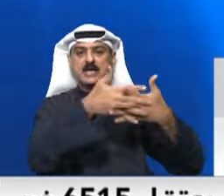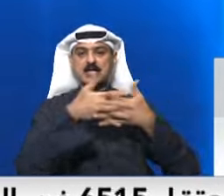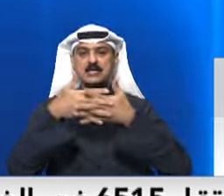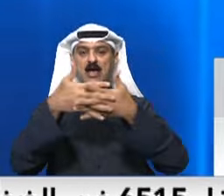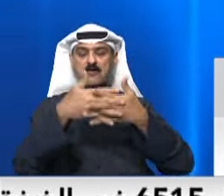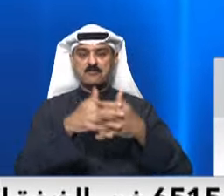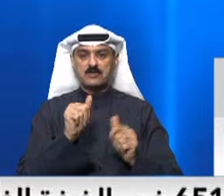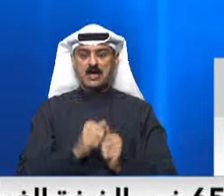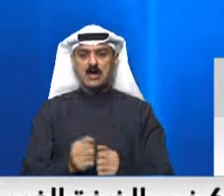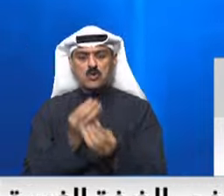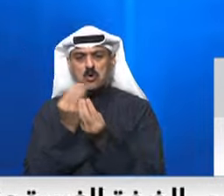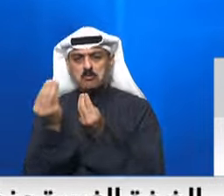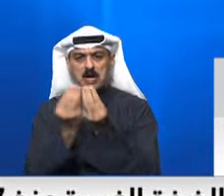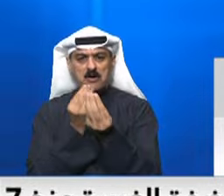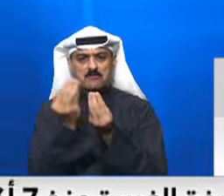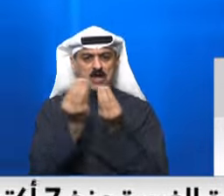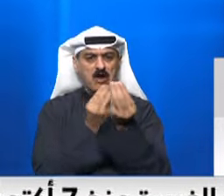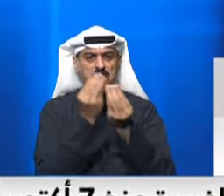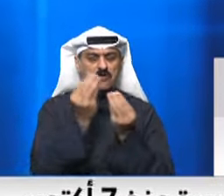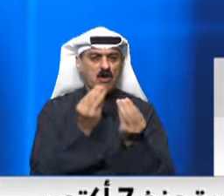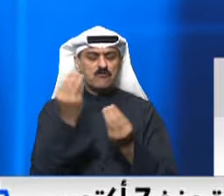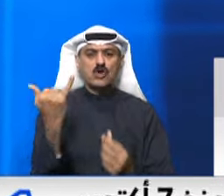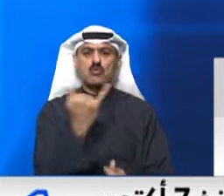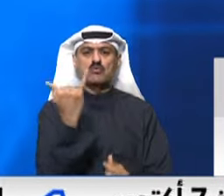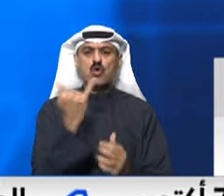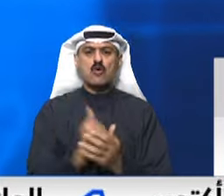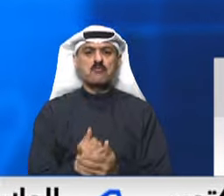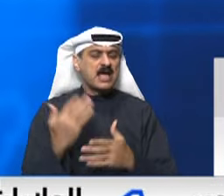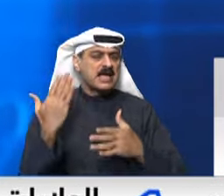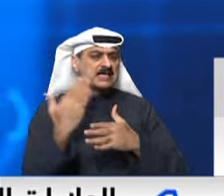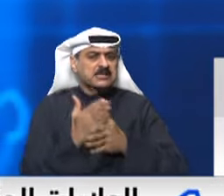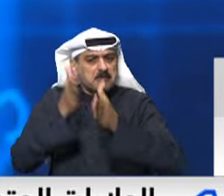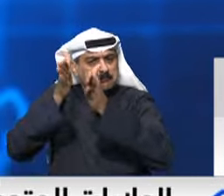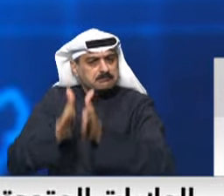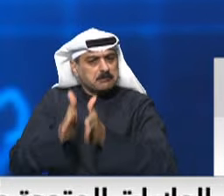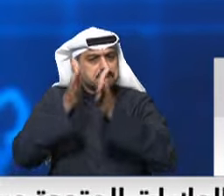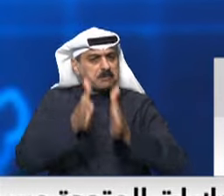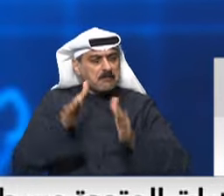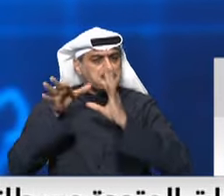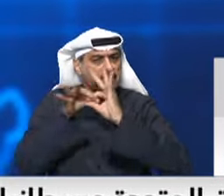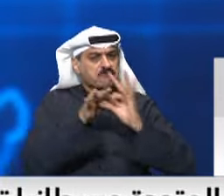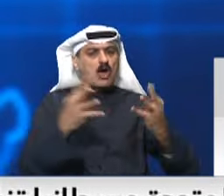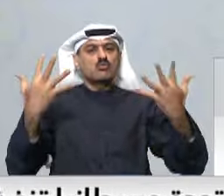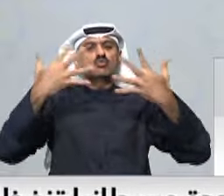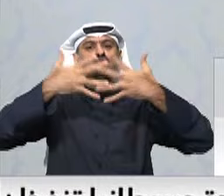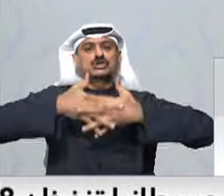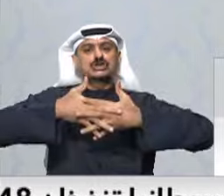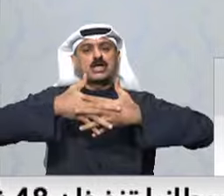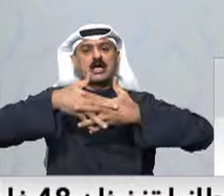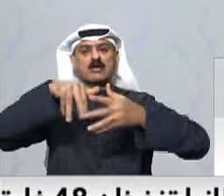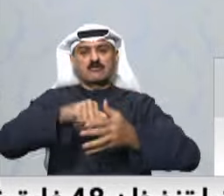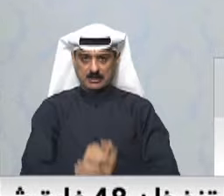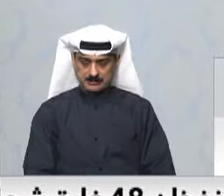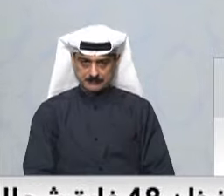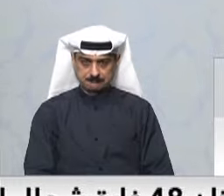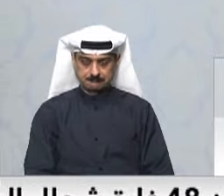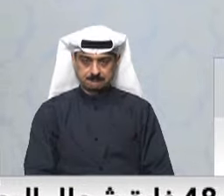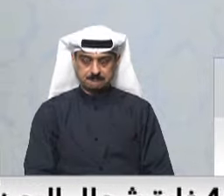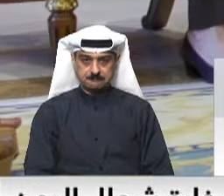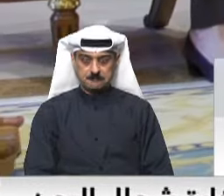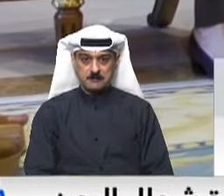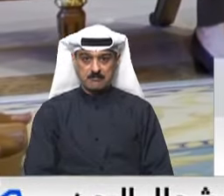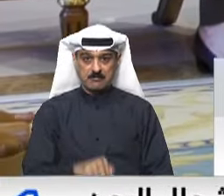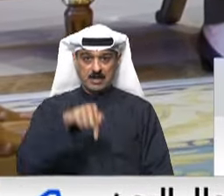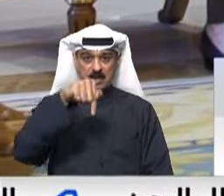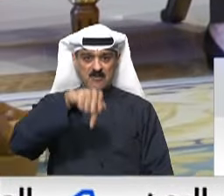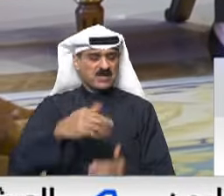وعدد من المواضيع الراميه الى تعزيز اواصر التنسيق المشترك بين البلدين الصديقين بشان التطورات الاخيره في